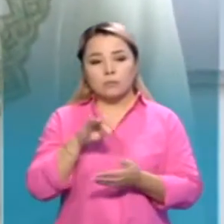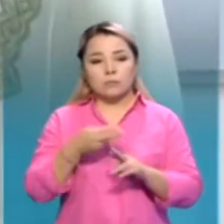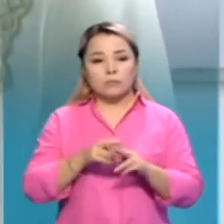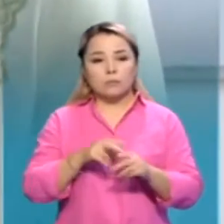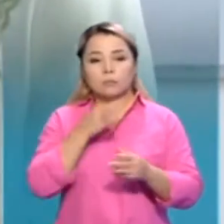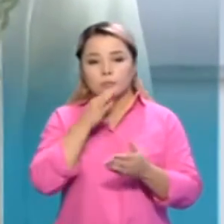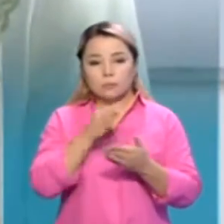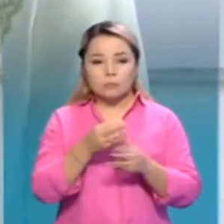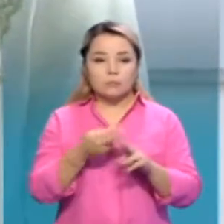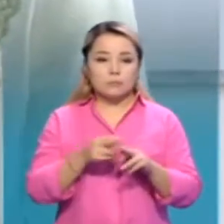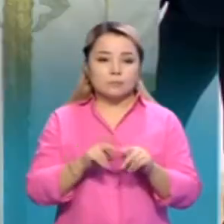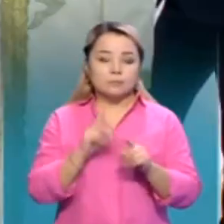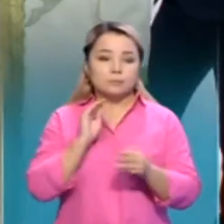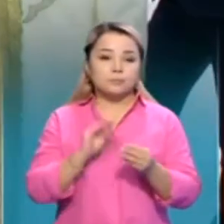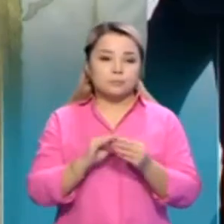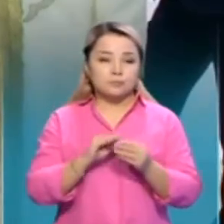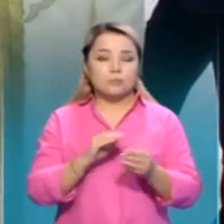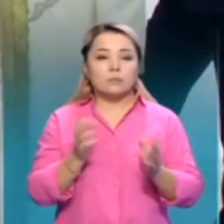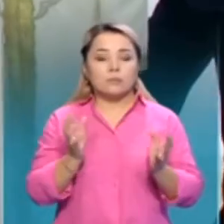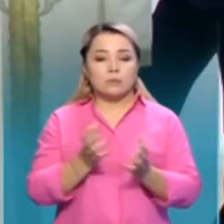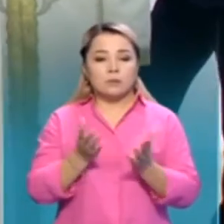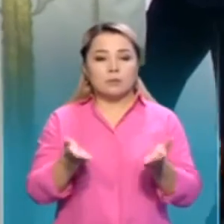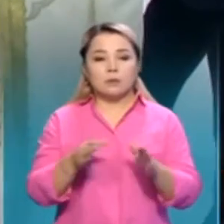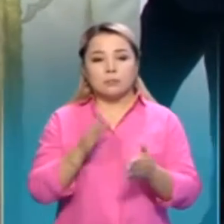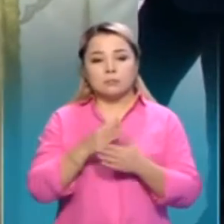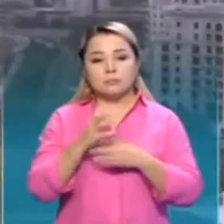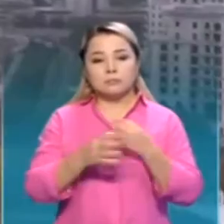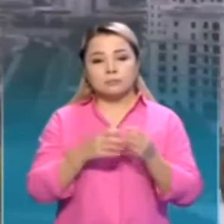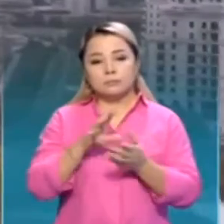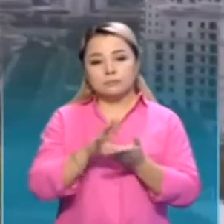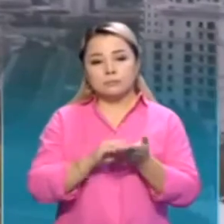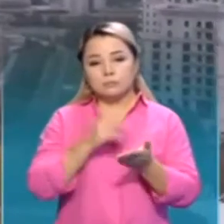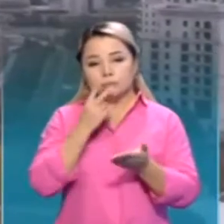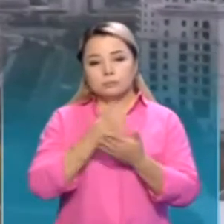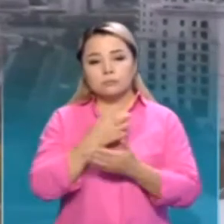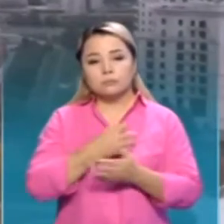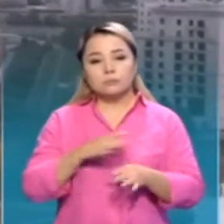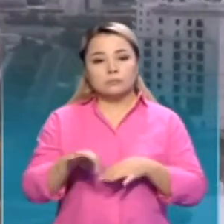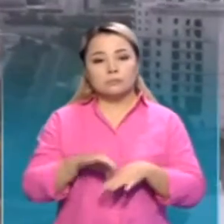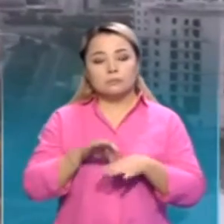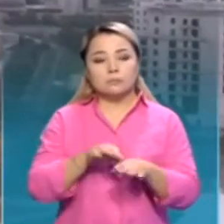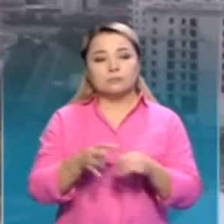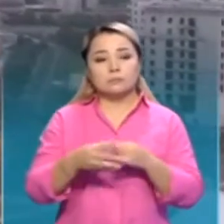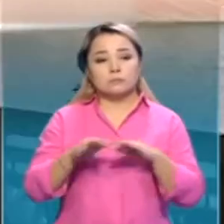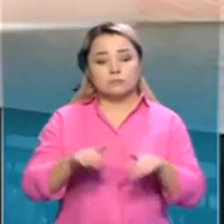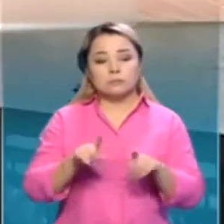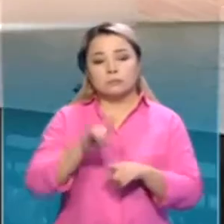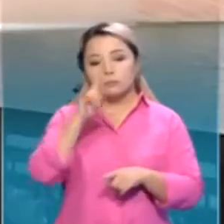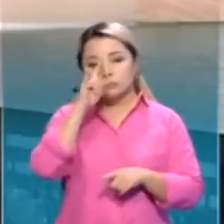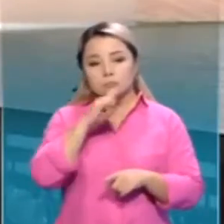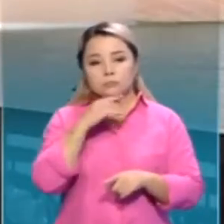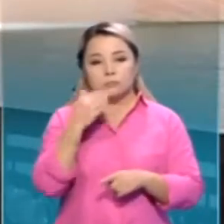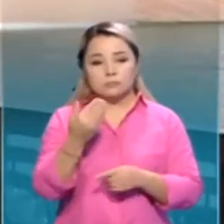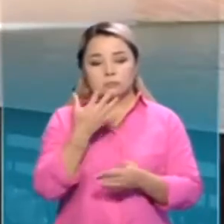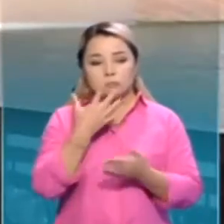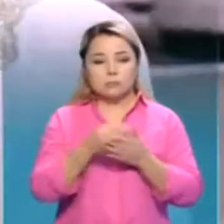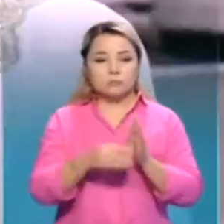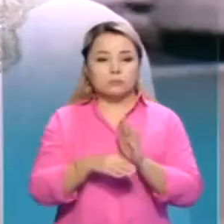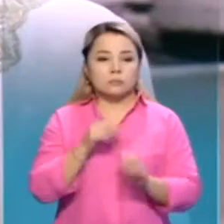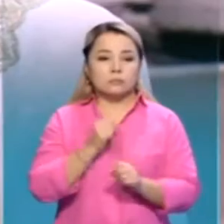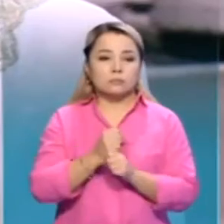Тағанұлының айтуынша, осындай тұрақтылық сақталған ел бүкіл әлемге үлгі. Маңызды шараның өтетін жері үшін Қазақстан бекер